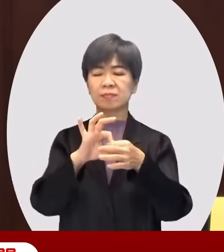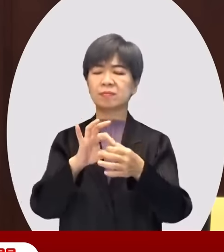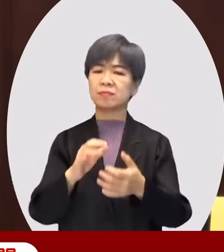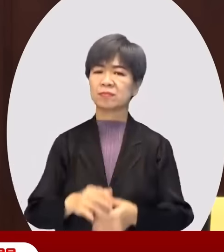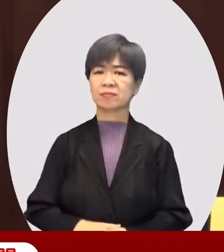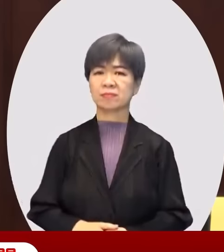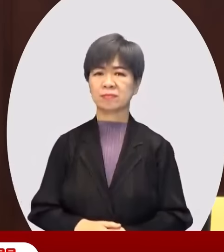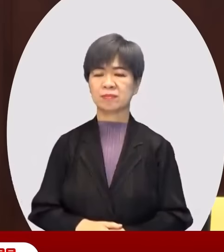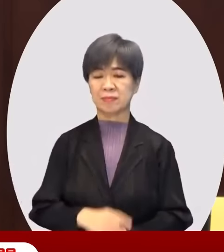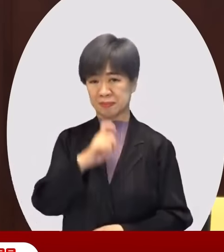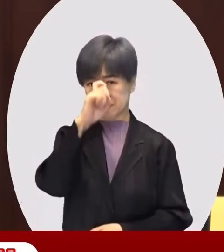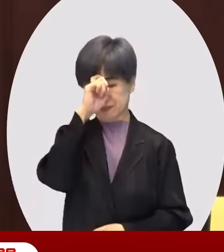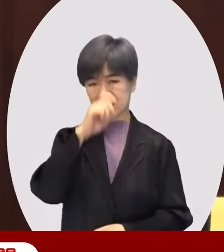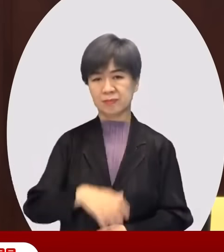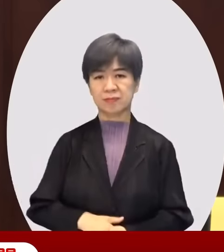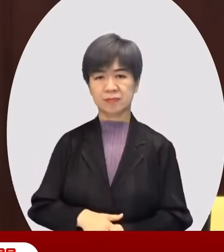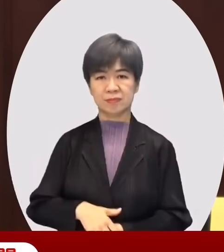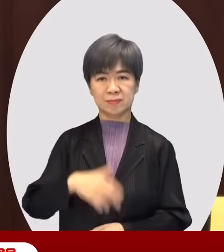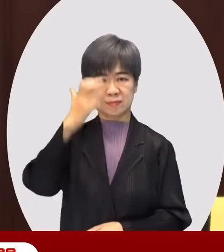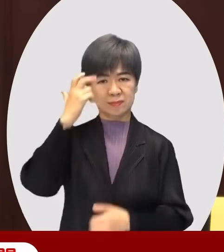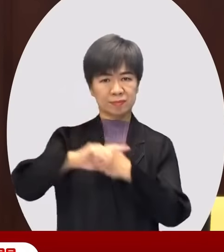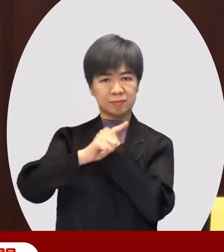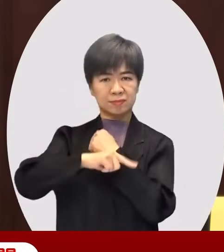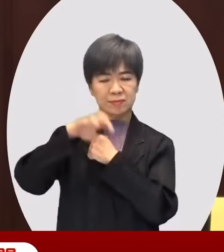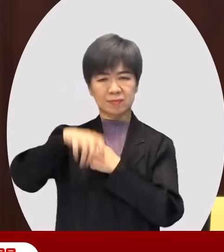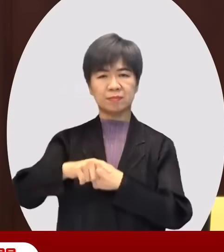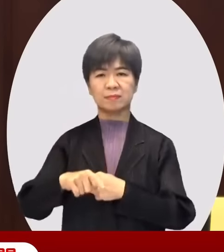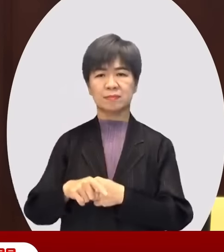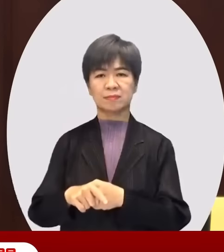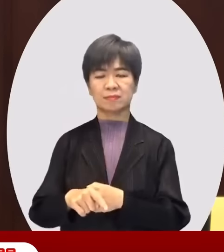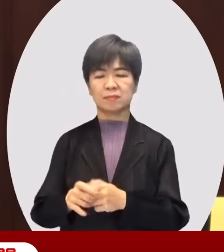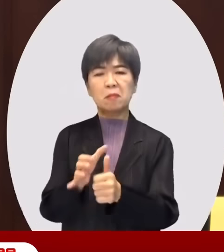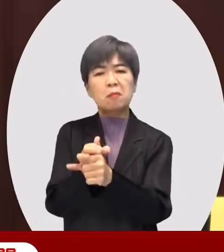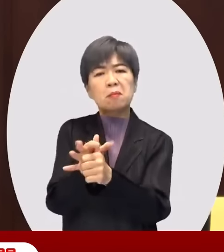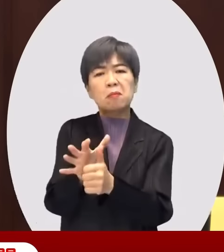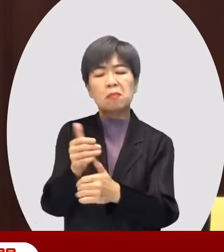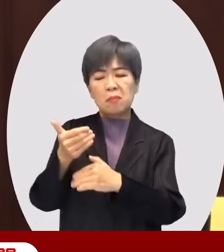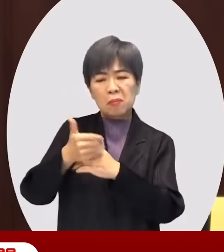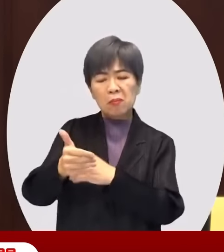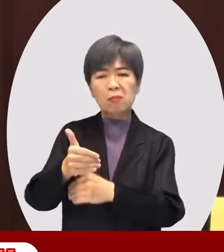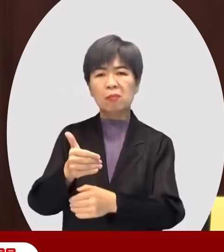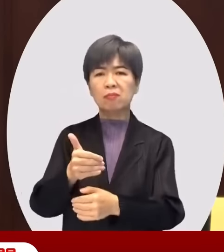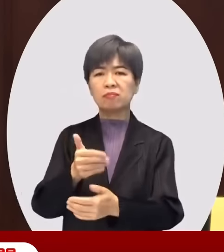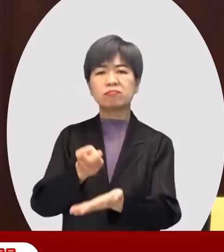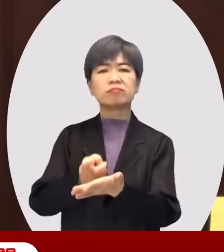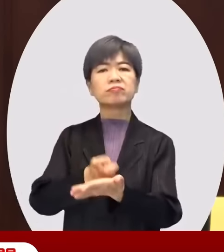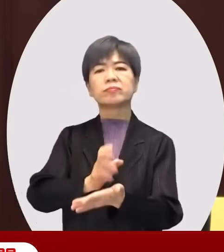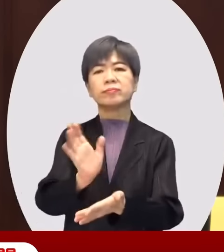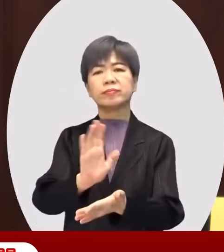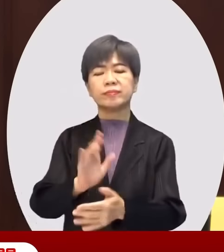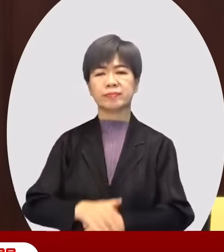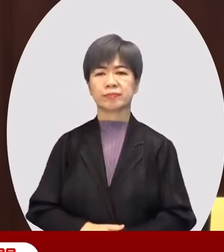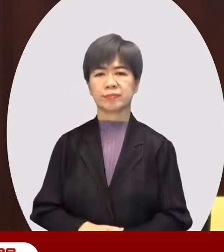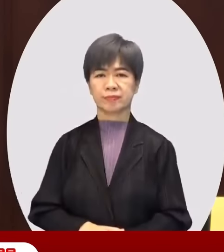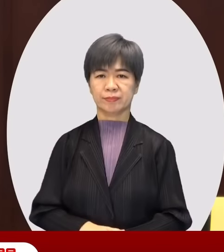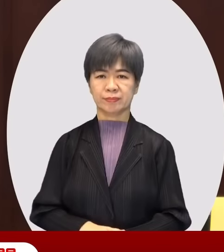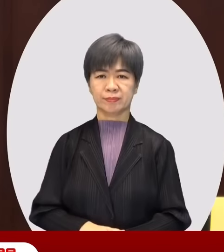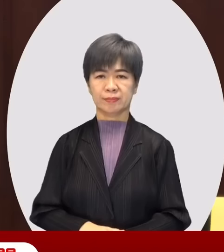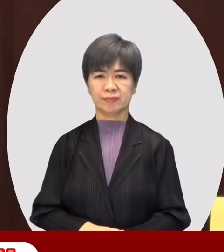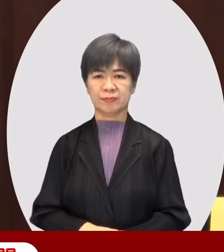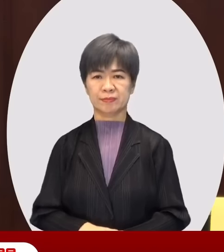该希望宪法法庭是从宽审查那个程序，而这一点就是刚